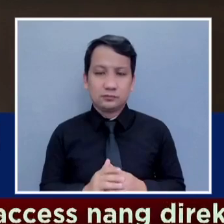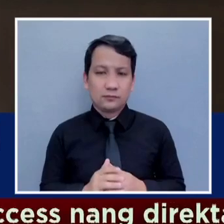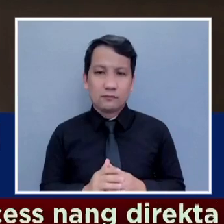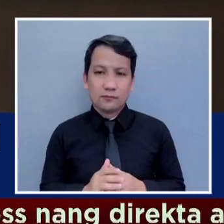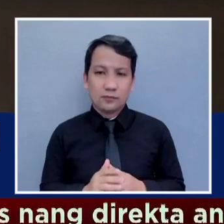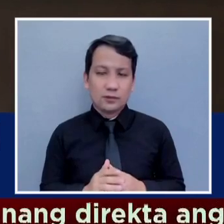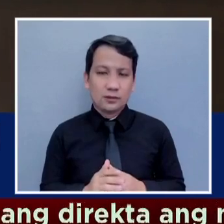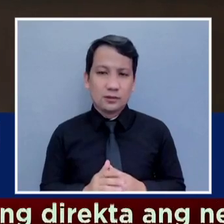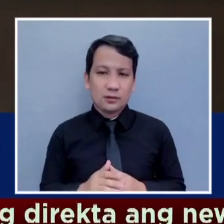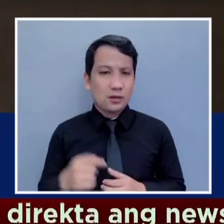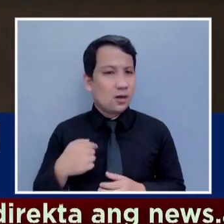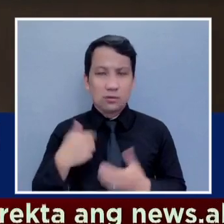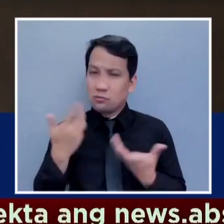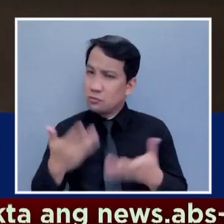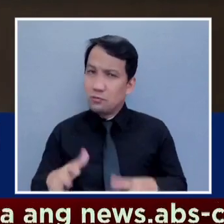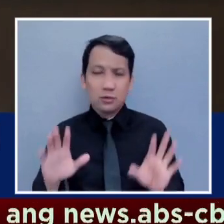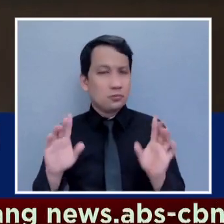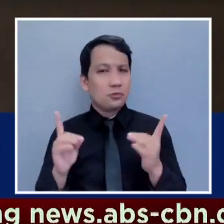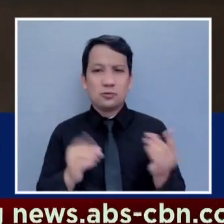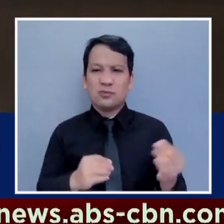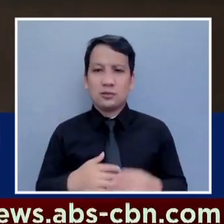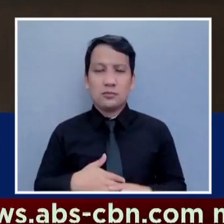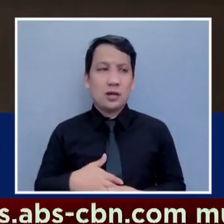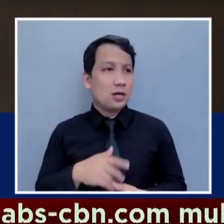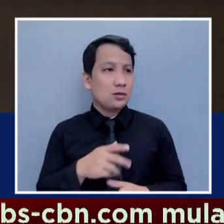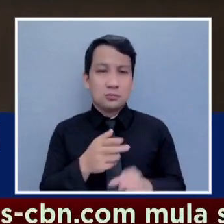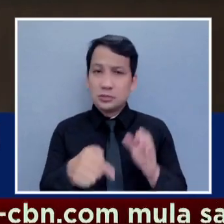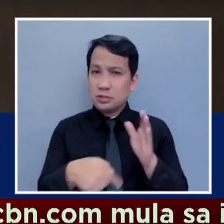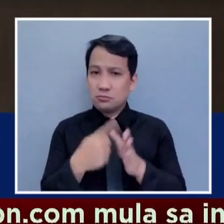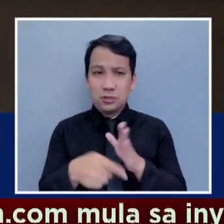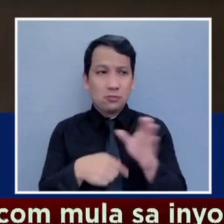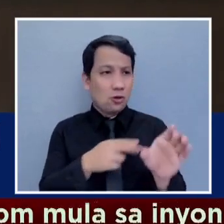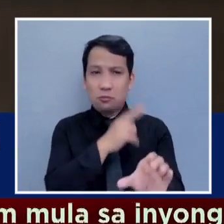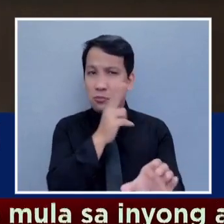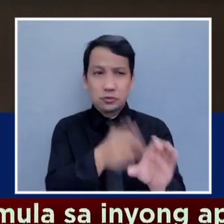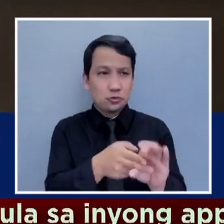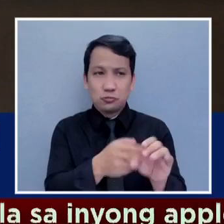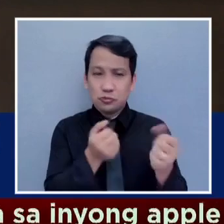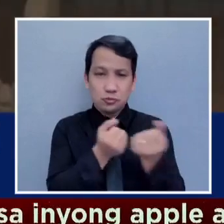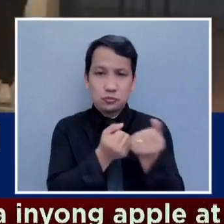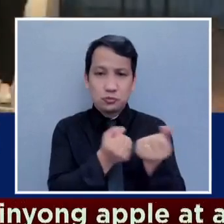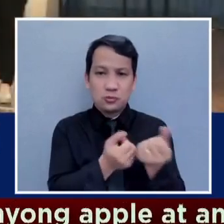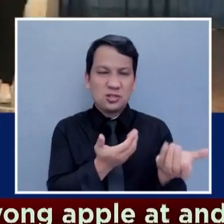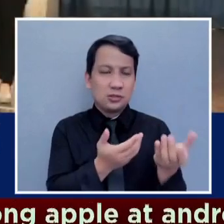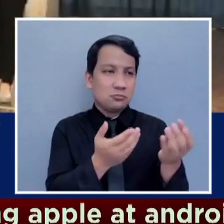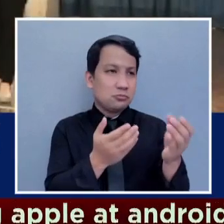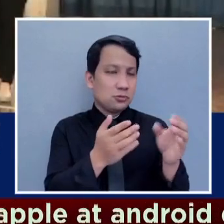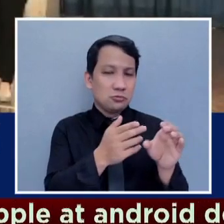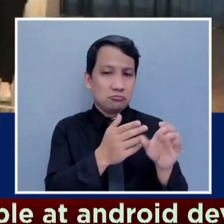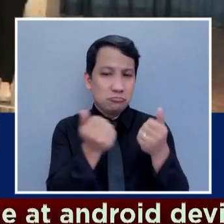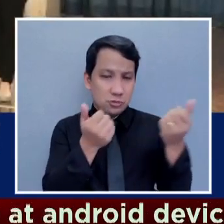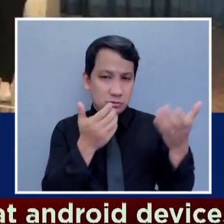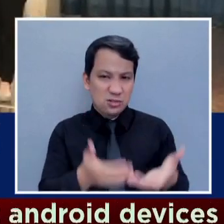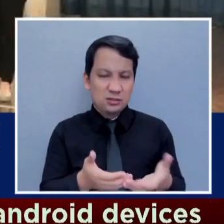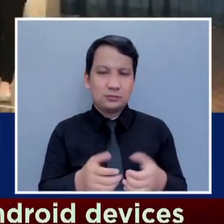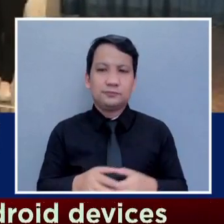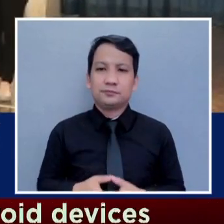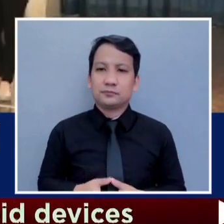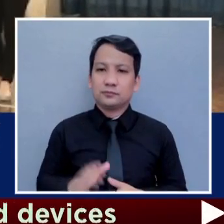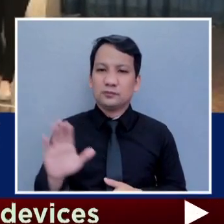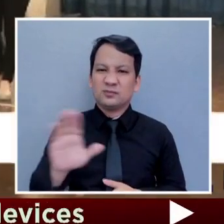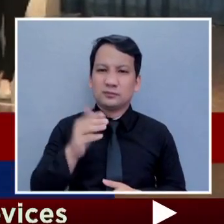gone through it. There are times when I would support certain legislation sponsored by the majority. Sa unang linggo ng